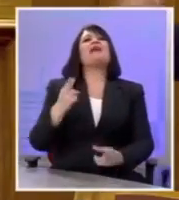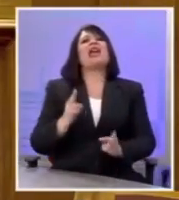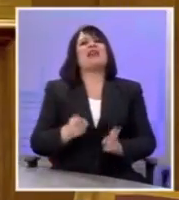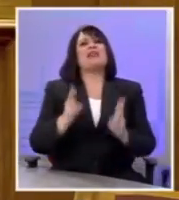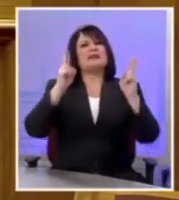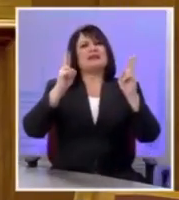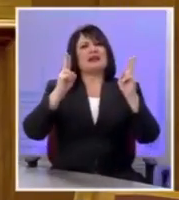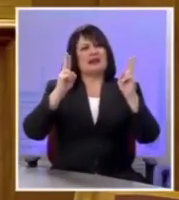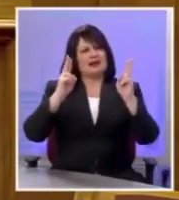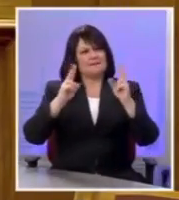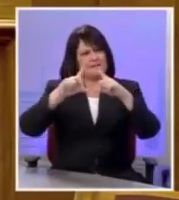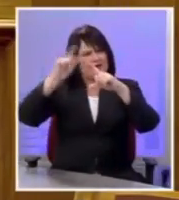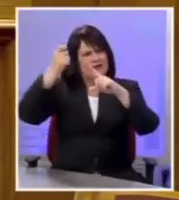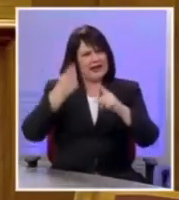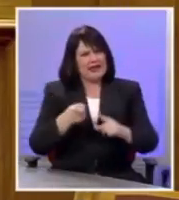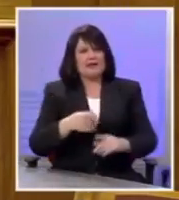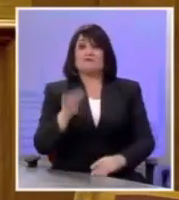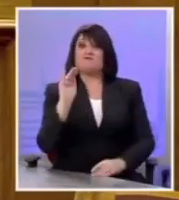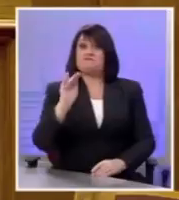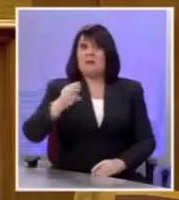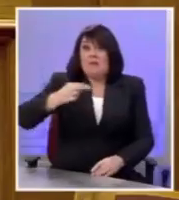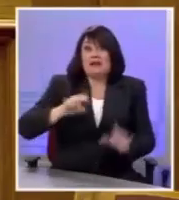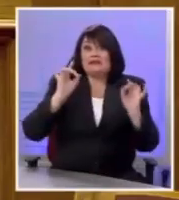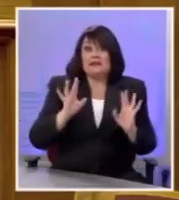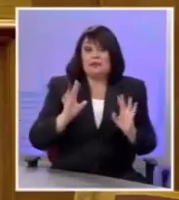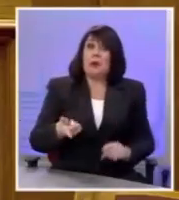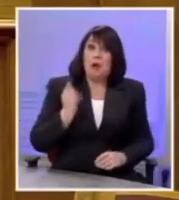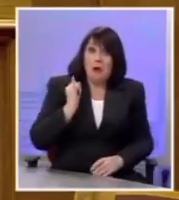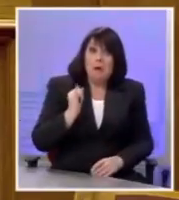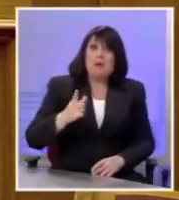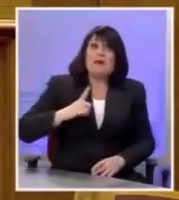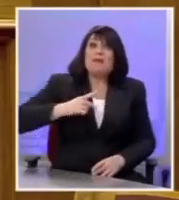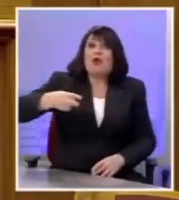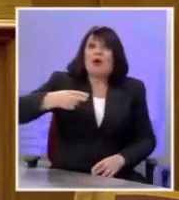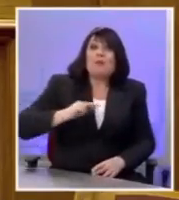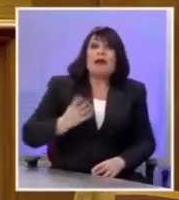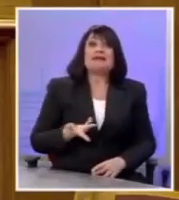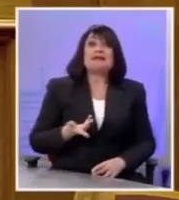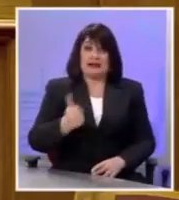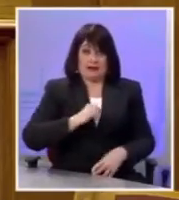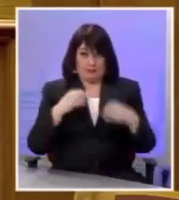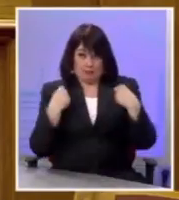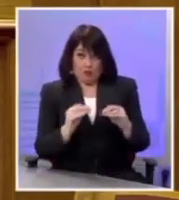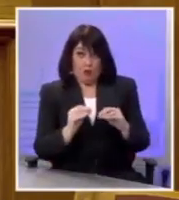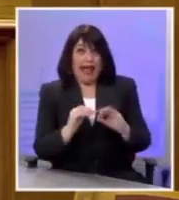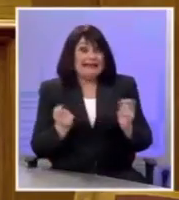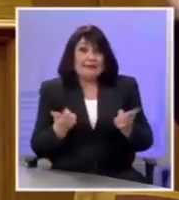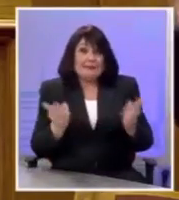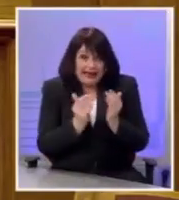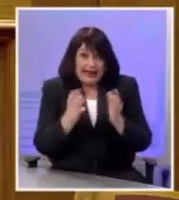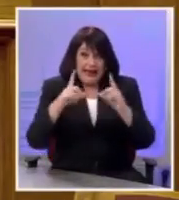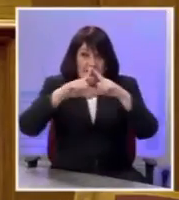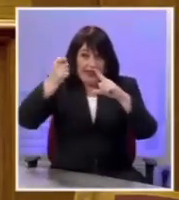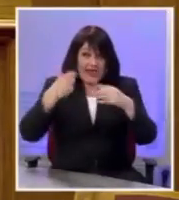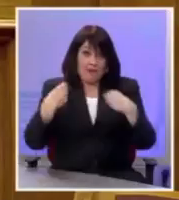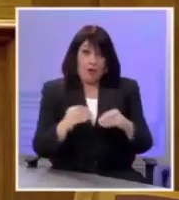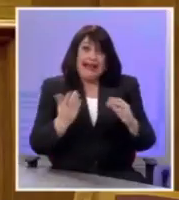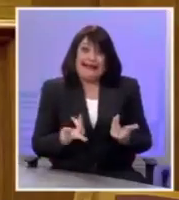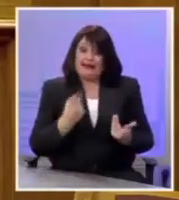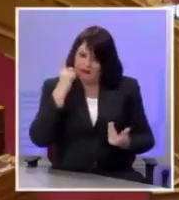ρώτησε ο κύριος Κουρλέτης και δεν απάντησα και ακόμα δεν ακούω τίποτα. Να τον ιδιωτικοποιήσουμε, μικρή ΔΕΗ, για να ξέρουμε τι